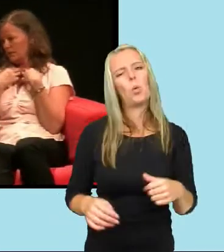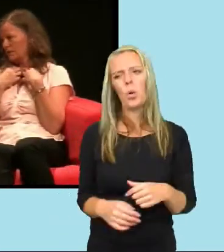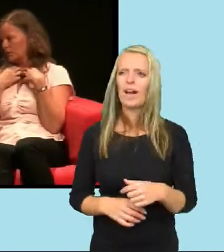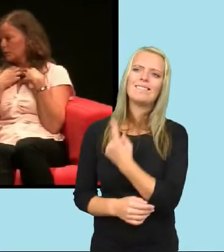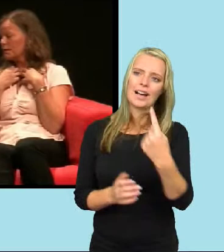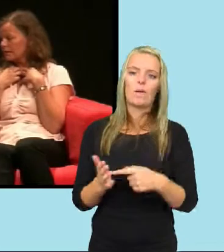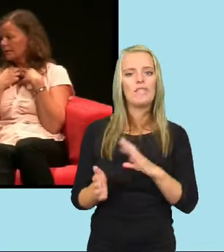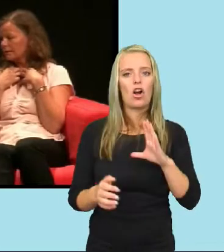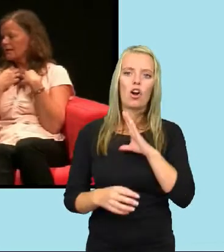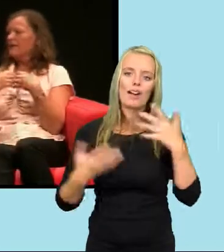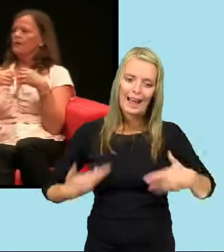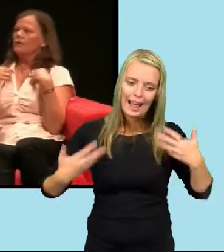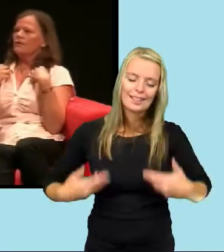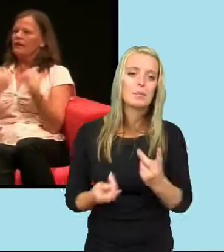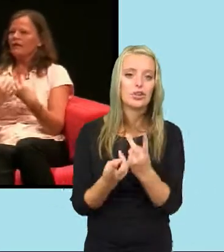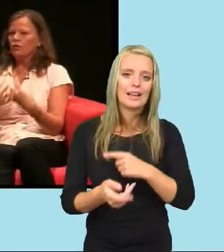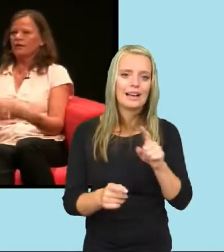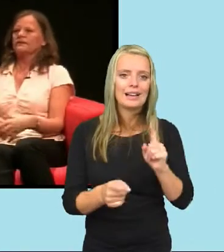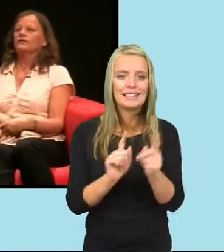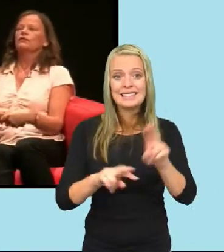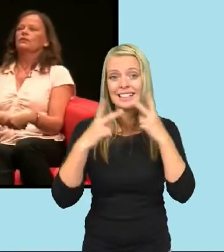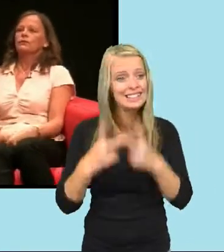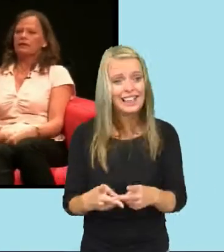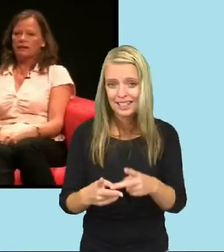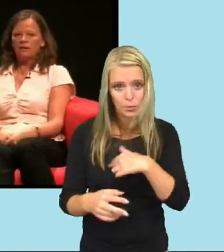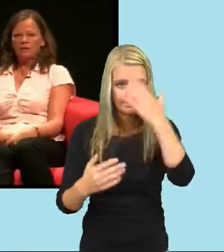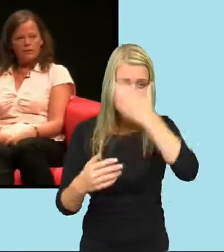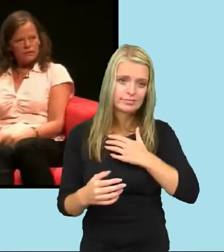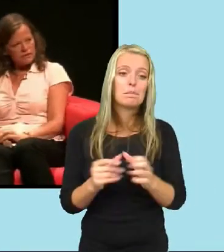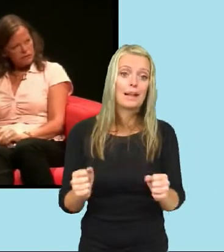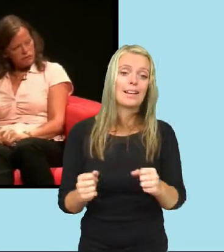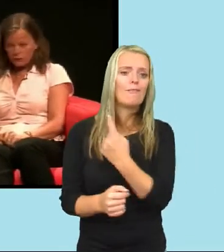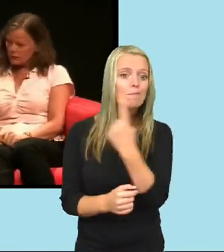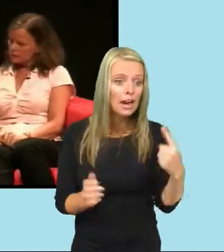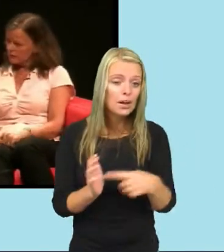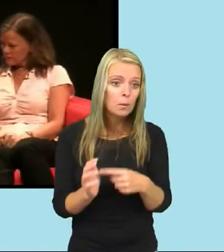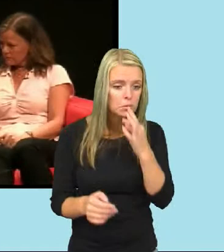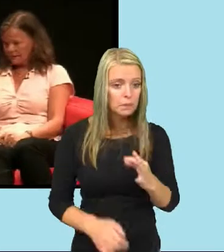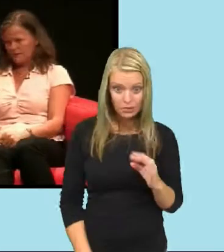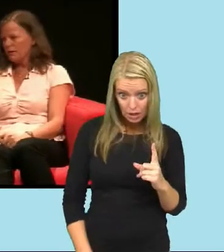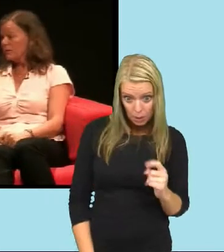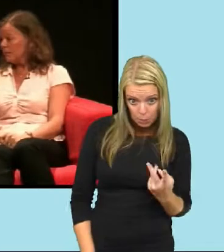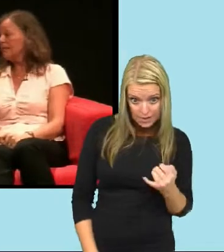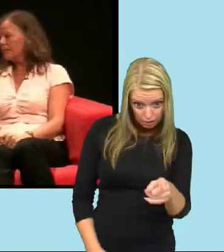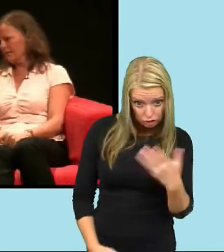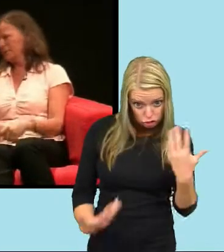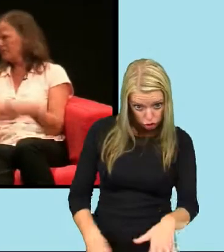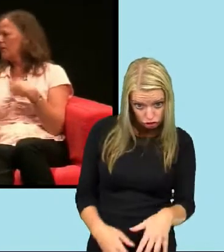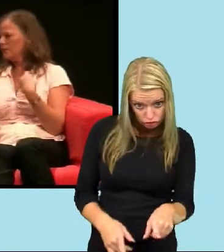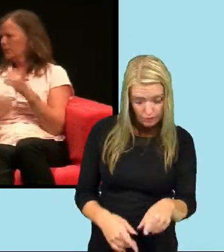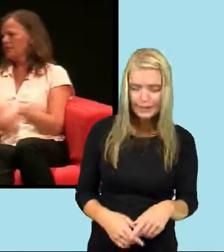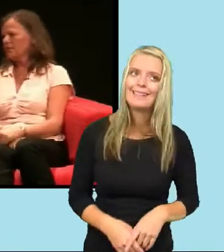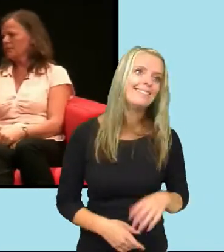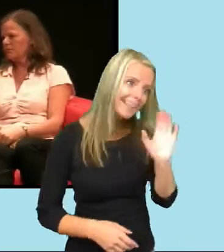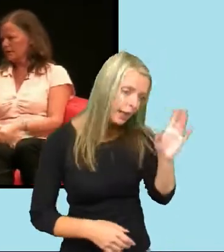inte kände igen oss på utseendet. Men varenda gång nästan så kom frågan så här. Men Louise, är du trött? Nej, hon är blind. Liksom.